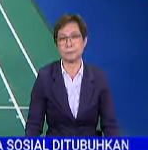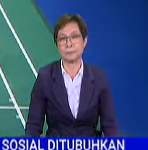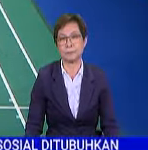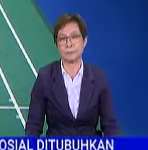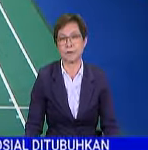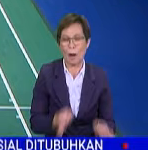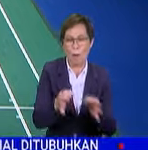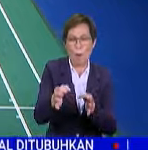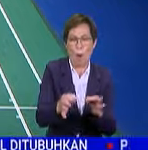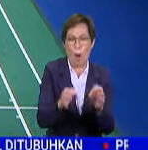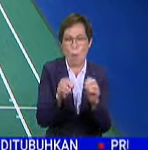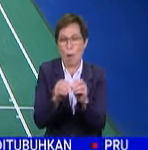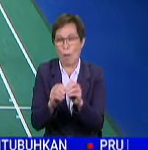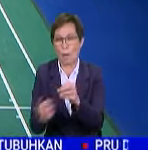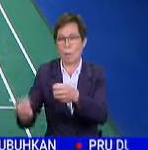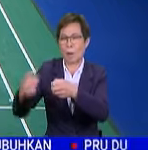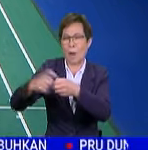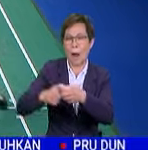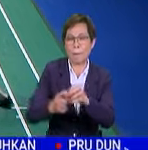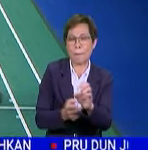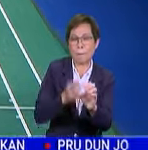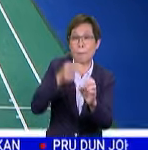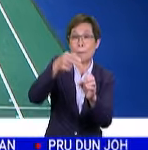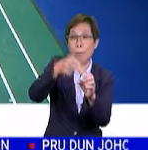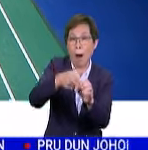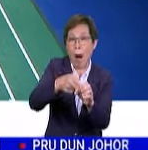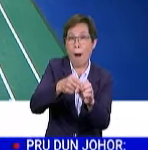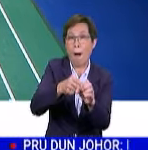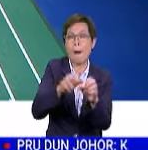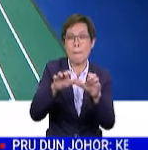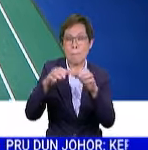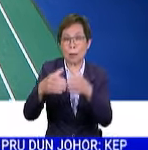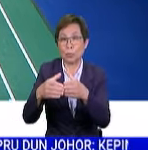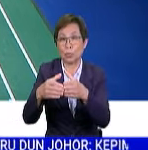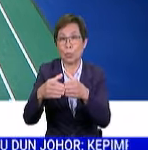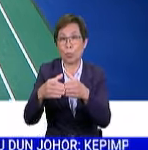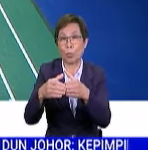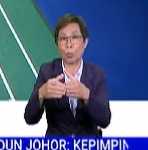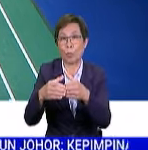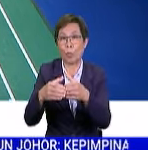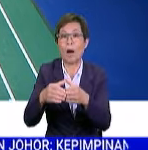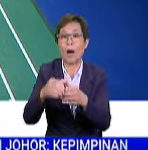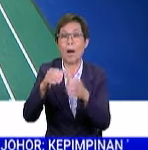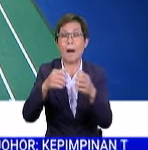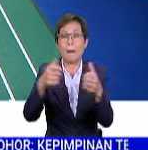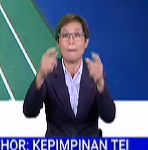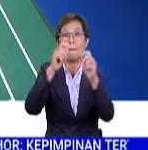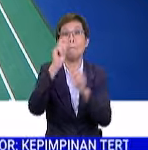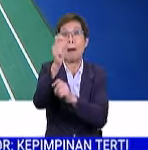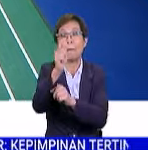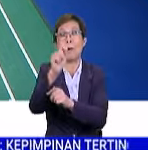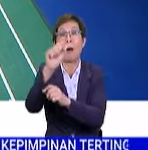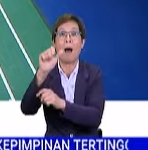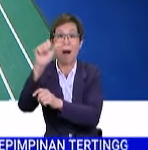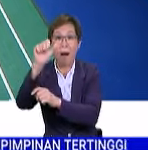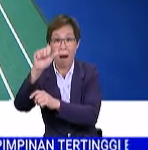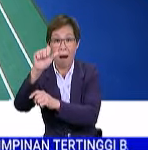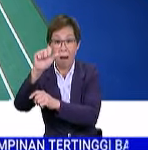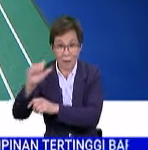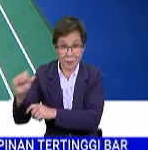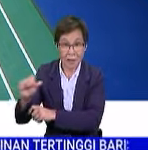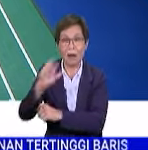Sementara itu, mengulas lanjut berhubung penyertaan kejohanan berpasukan Badminton Asia BATC 2022, Rexy memberitahu